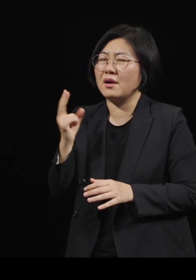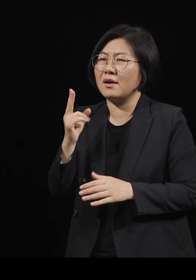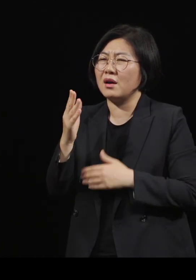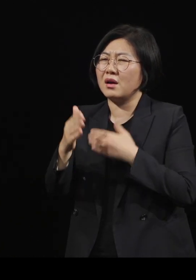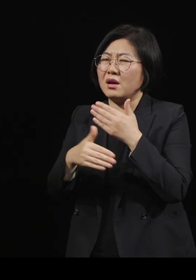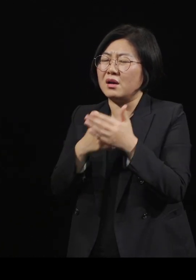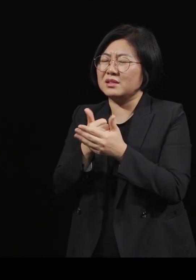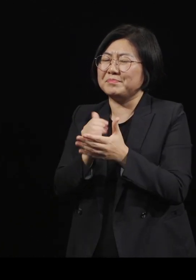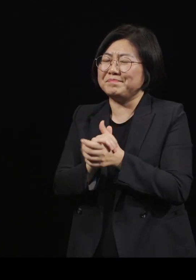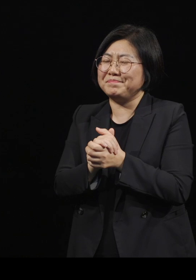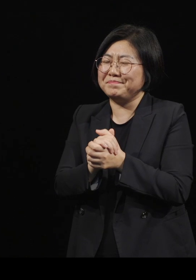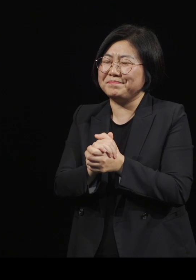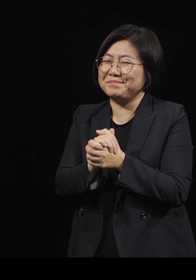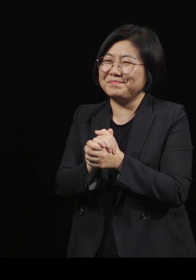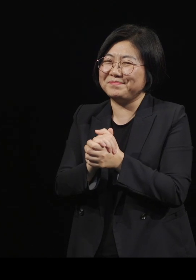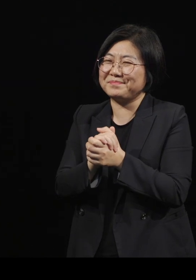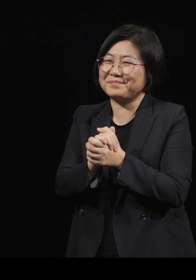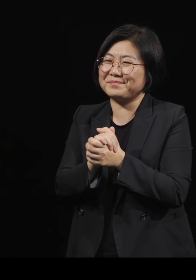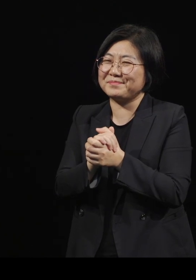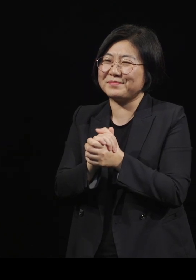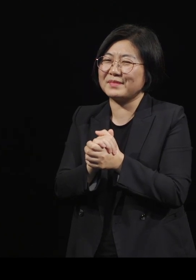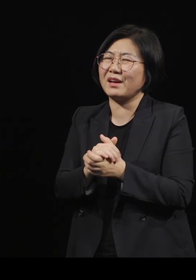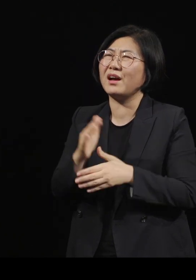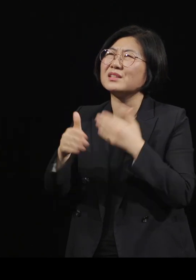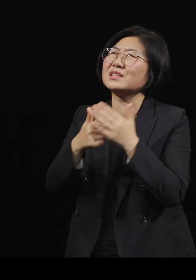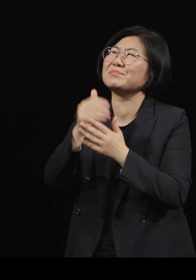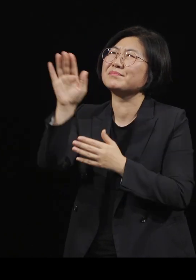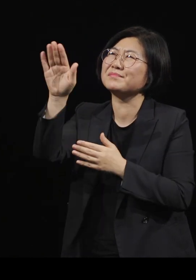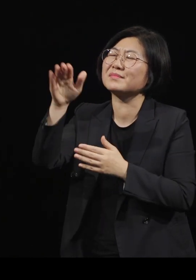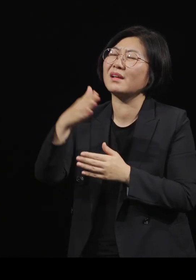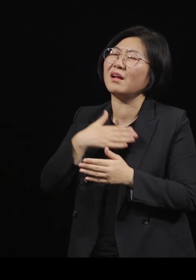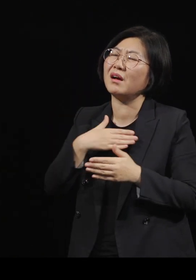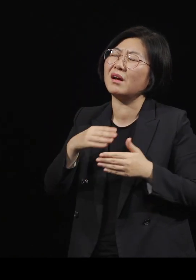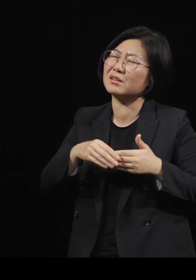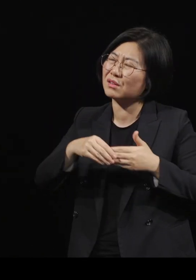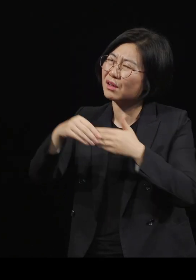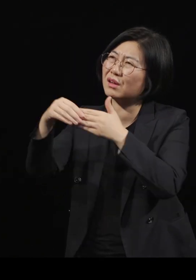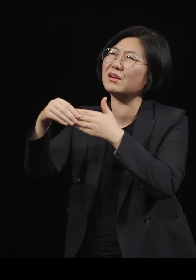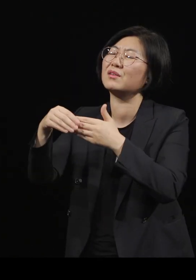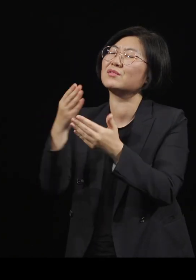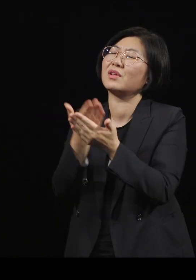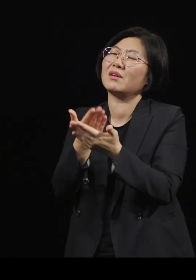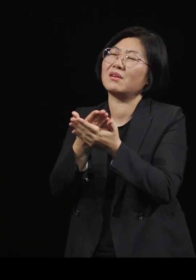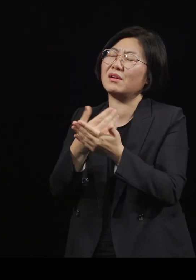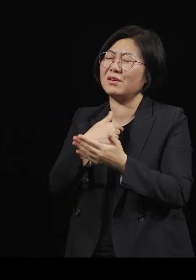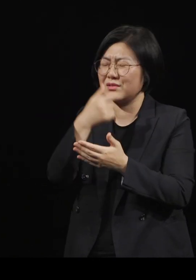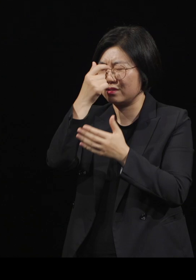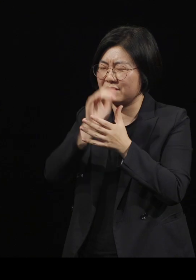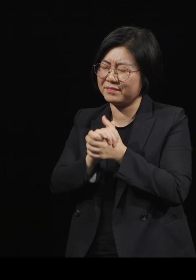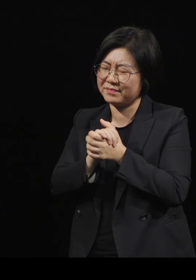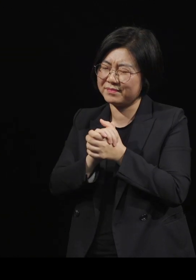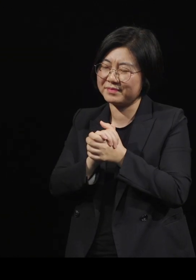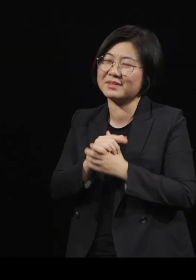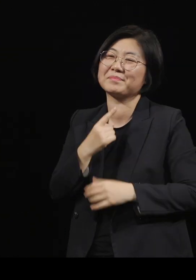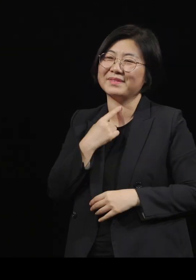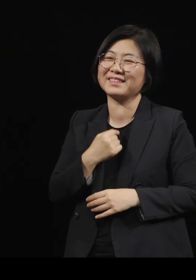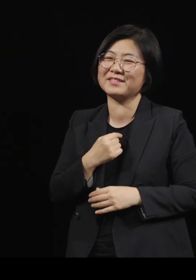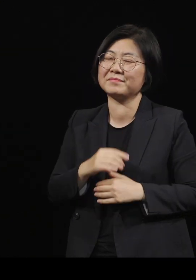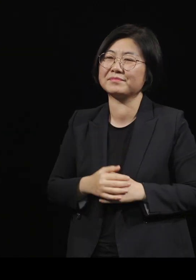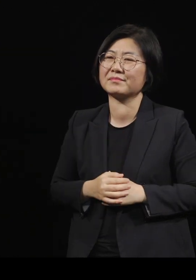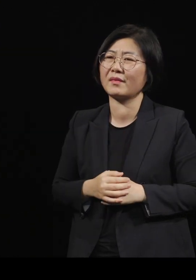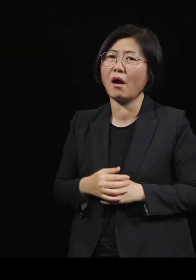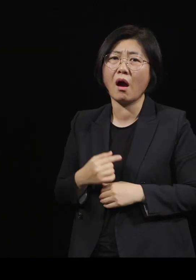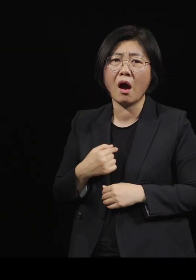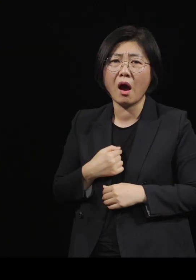믿는 하나님께 하나님 저 그냥 데려가세요 라고 기도했습니다. 할 수